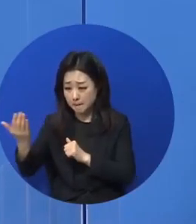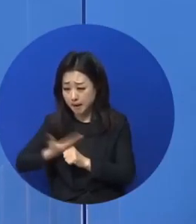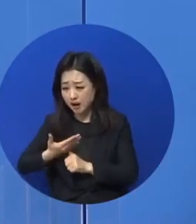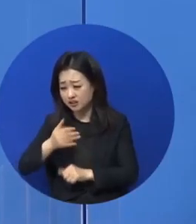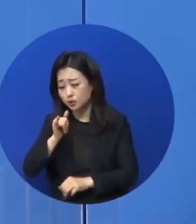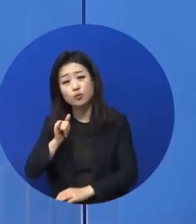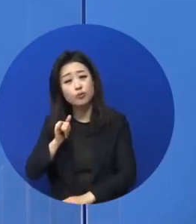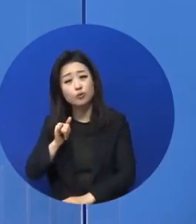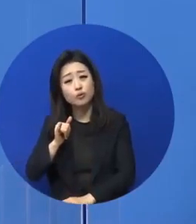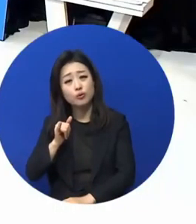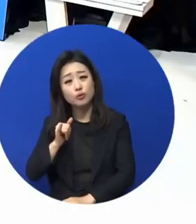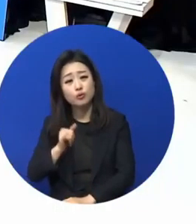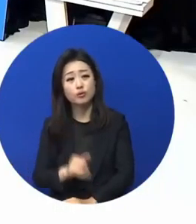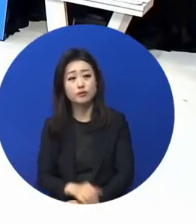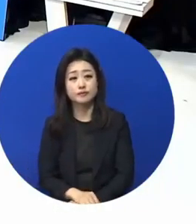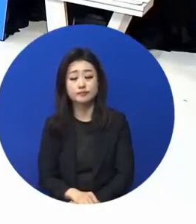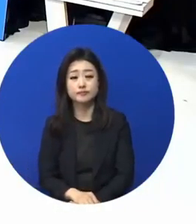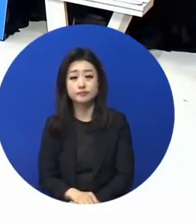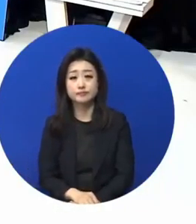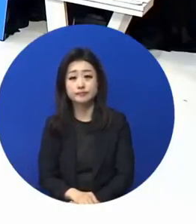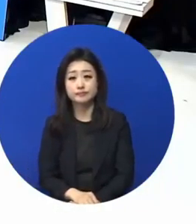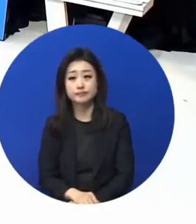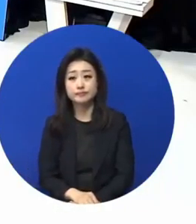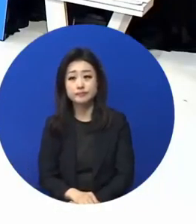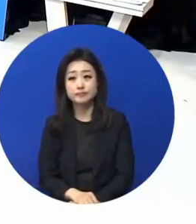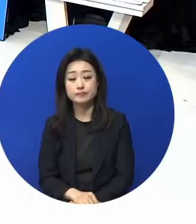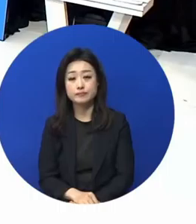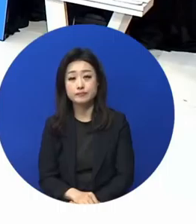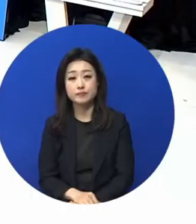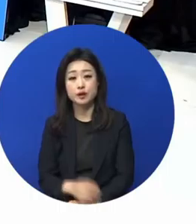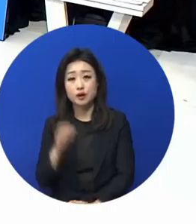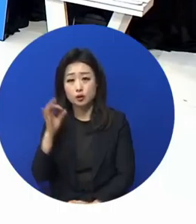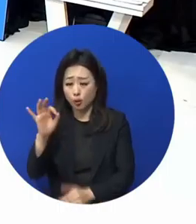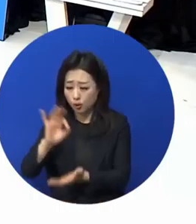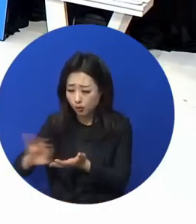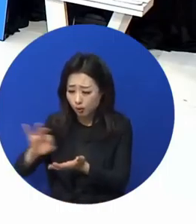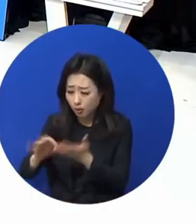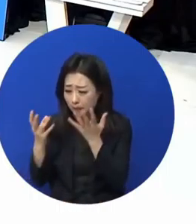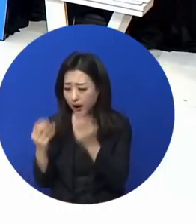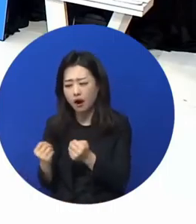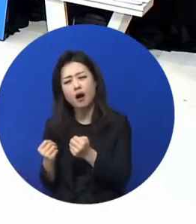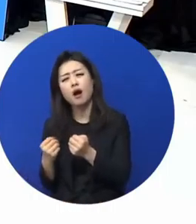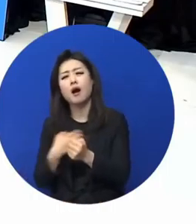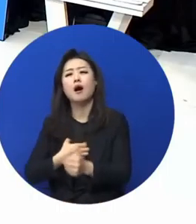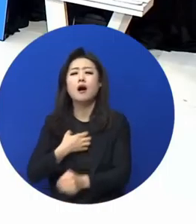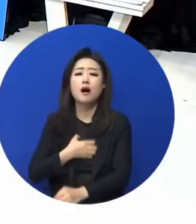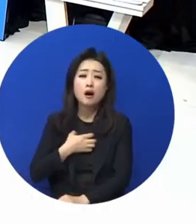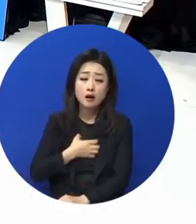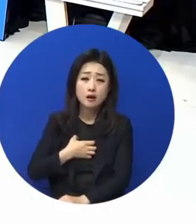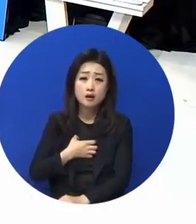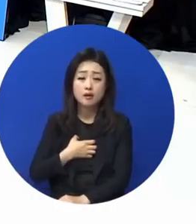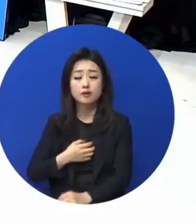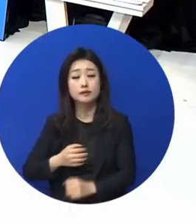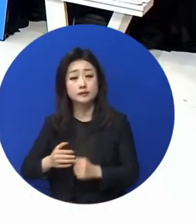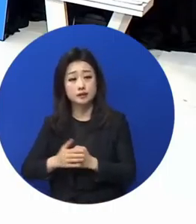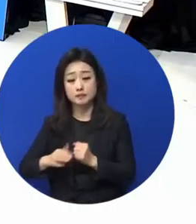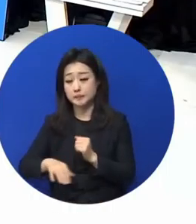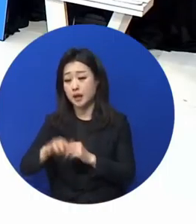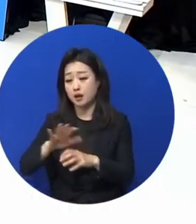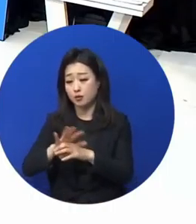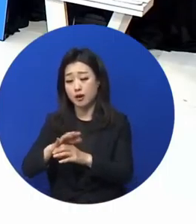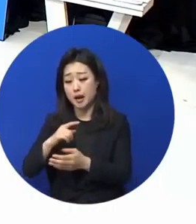많고요. 또 필요한 지출은 더 많이 늘어나는 이런 상황이 되기 때문에 그런